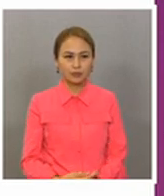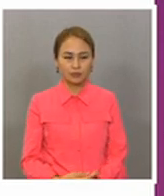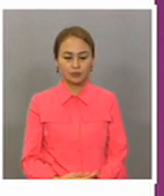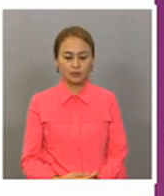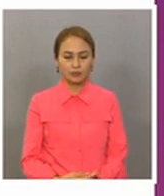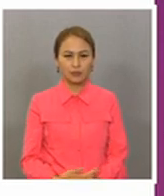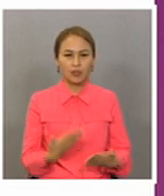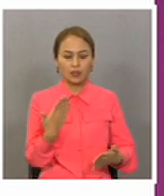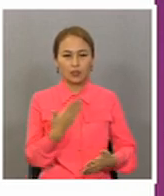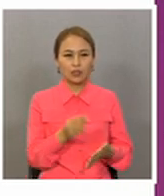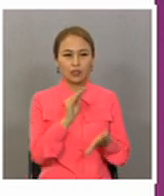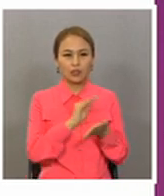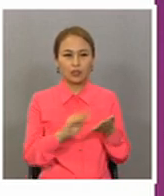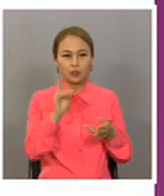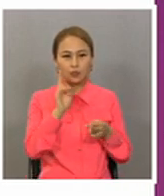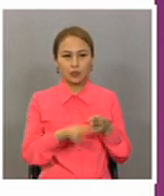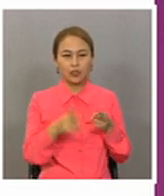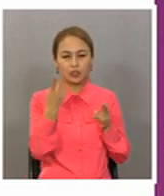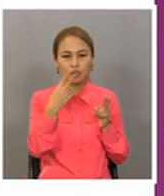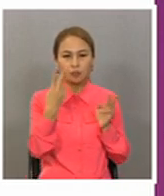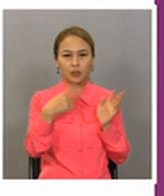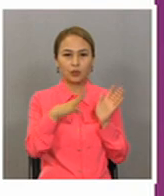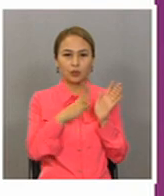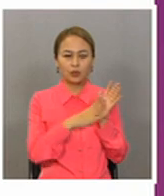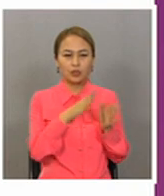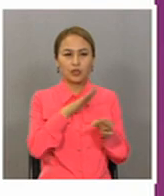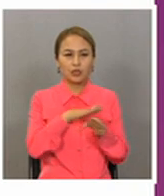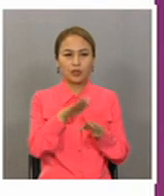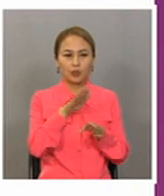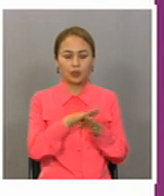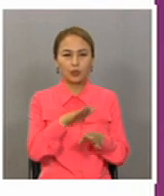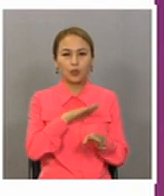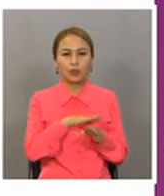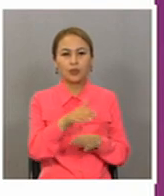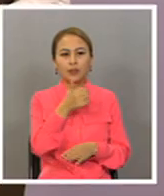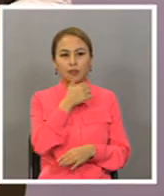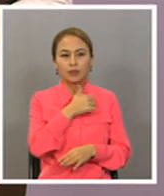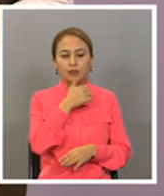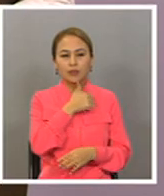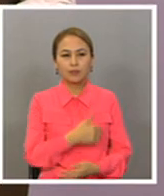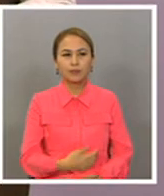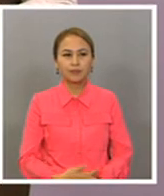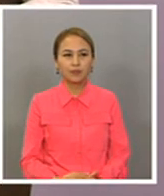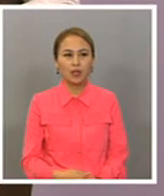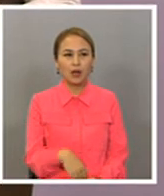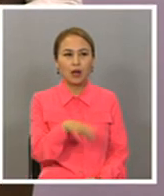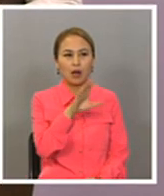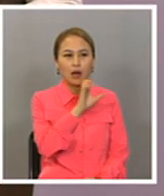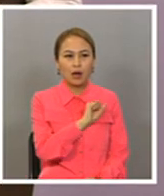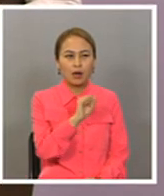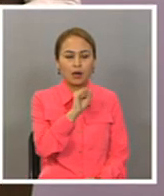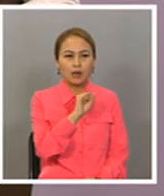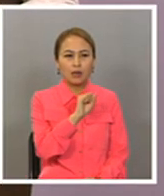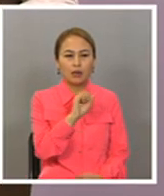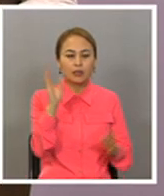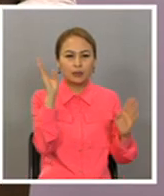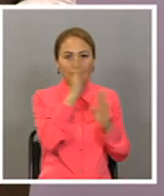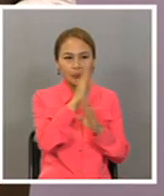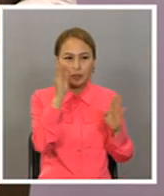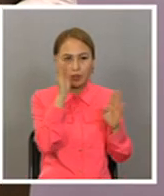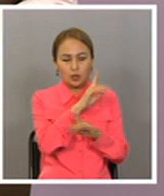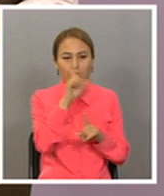Жазып болсақ, 29-шы жаттығуды орындаймыз. Адам және табиғат